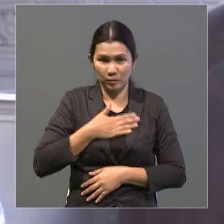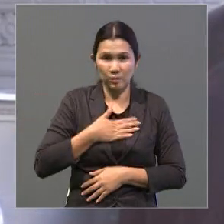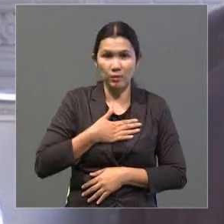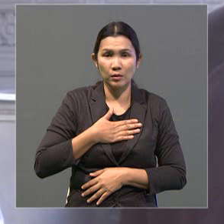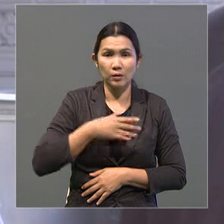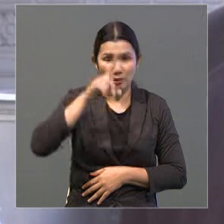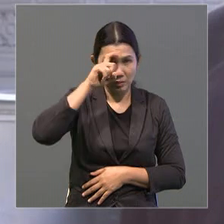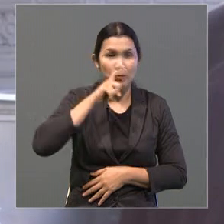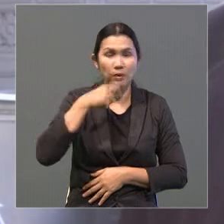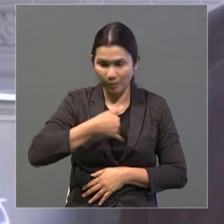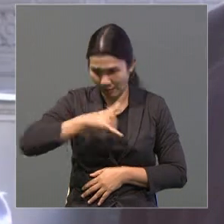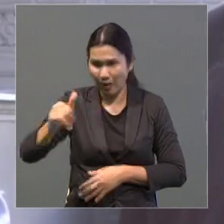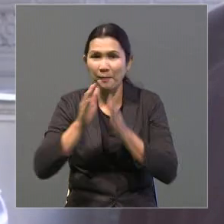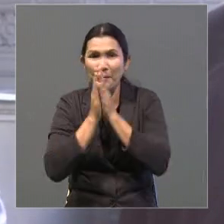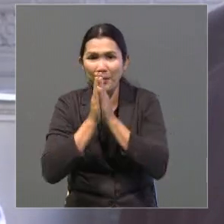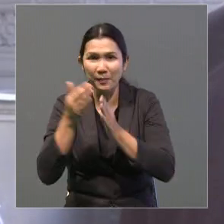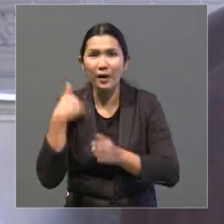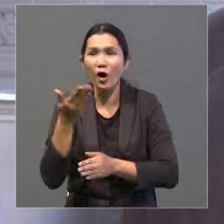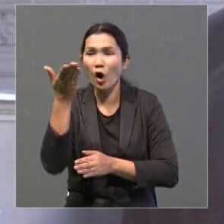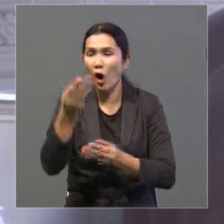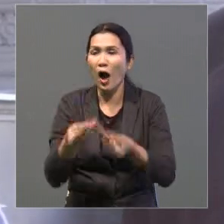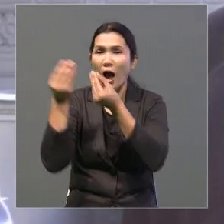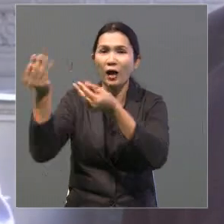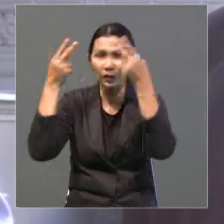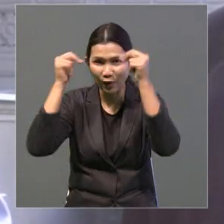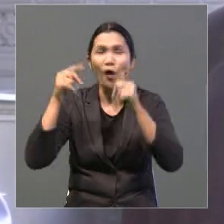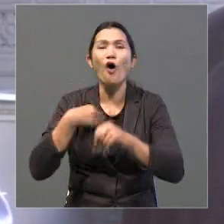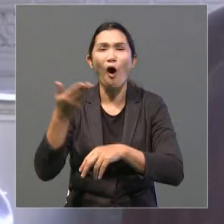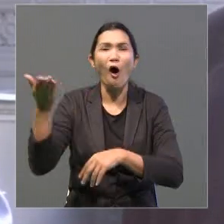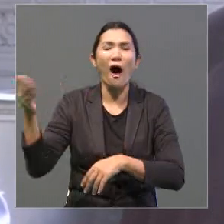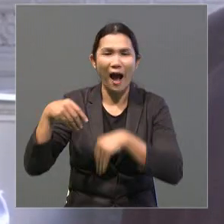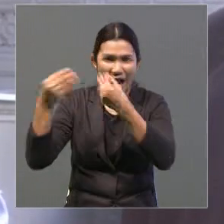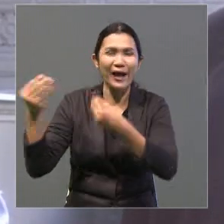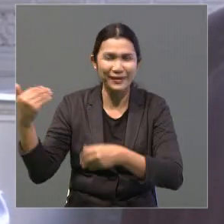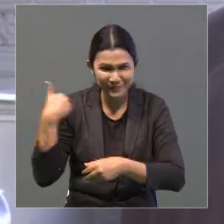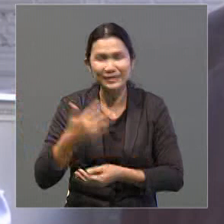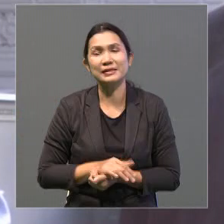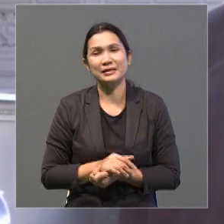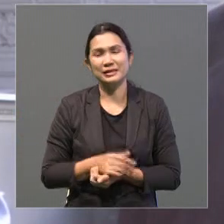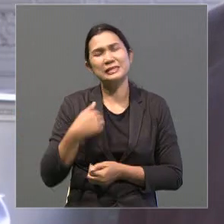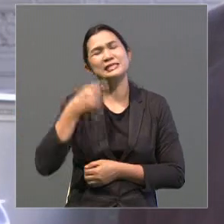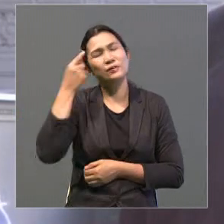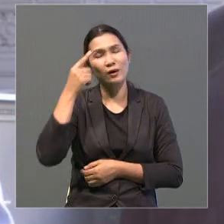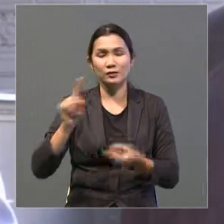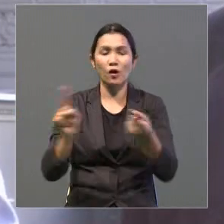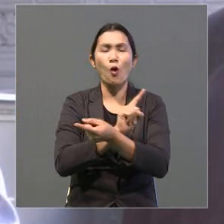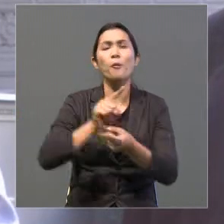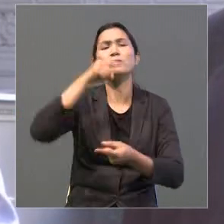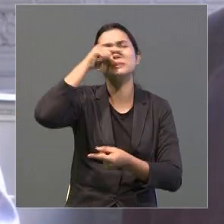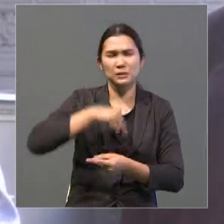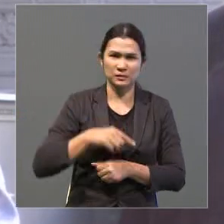าร์อาทิตย์ผมก็ไปไหว้พระมานะครับยังขอพรให้ท่านนายกรัฐมนตรีอยู่เลยนะฮะเพราะฉะนั้นผมคิดว่ามันเป็นเรื่องสังคมไทยอ่ะ